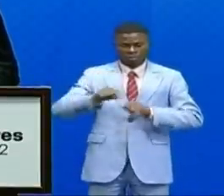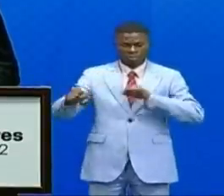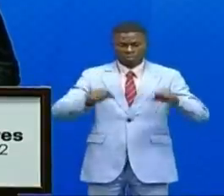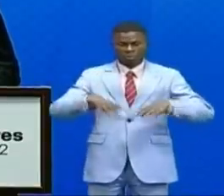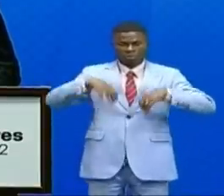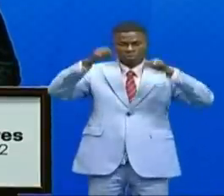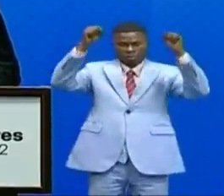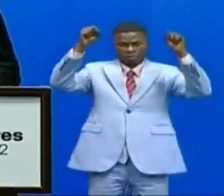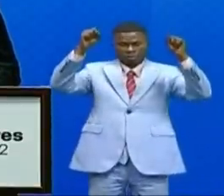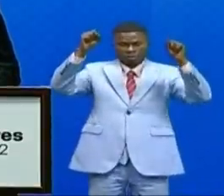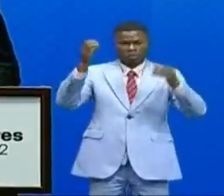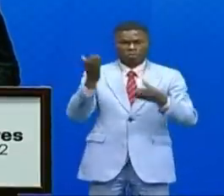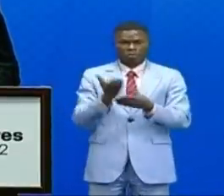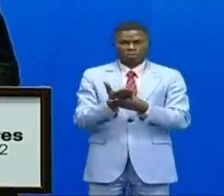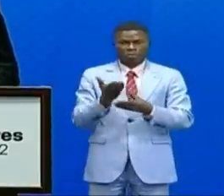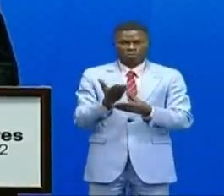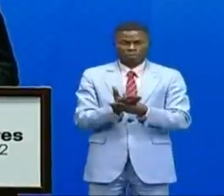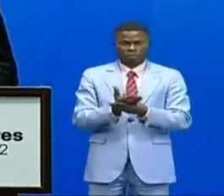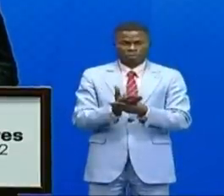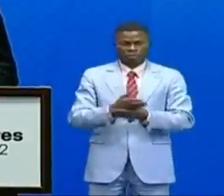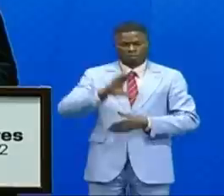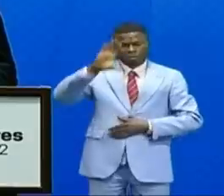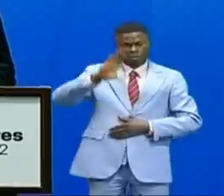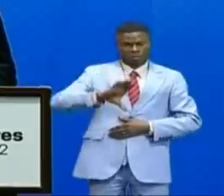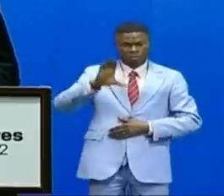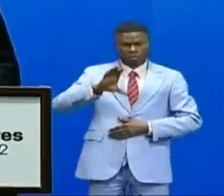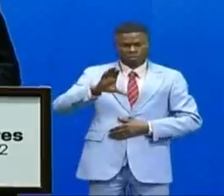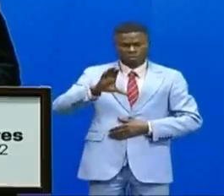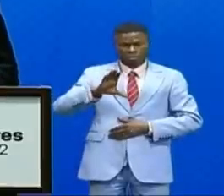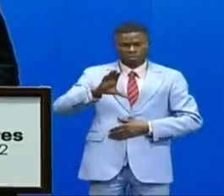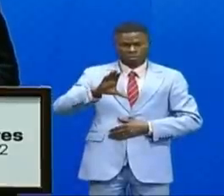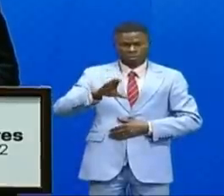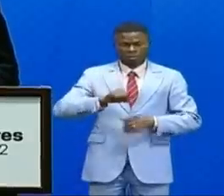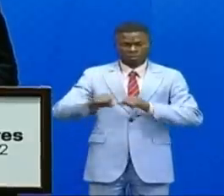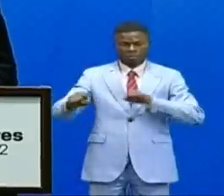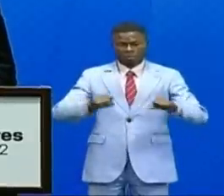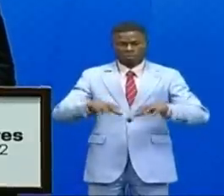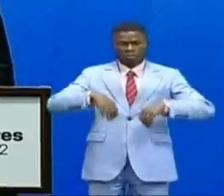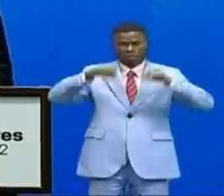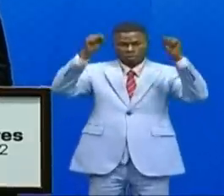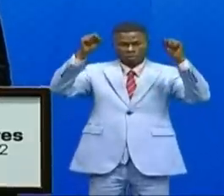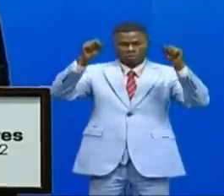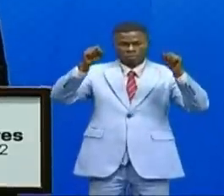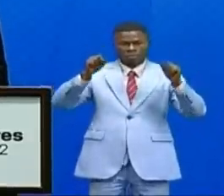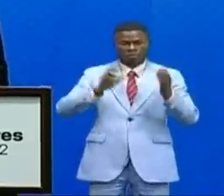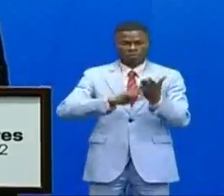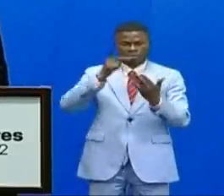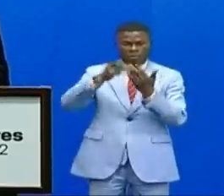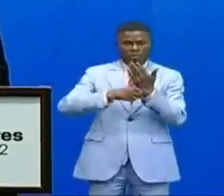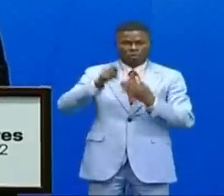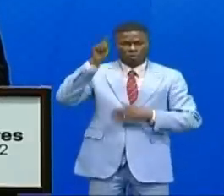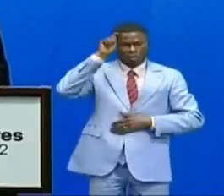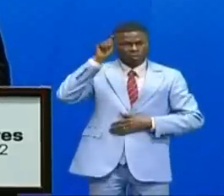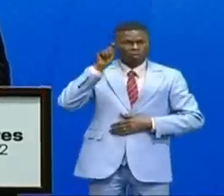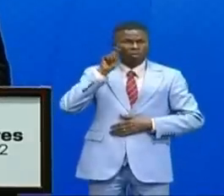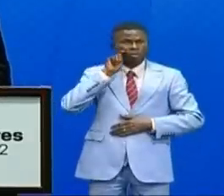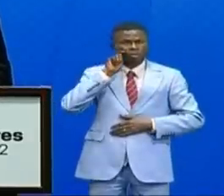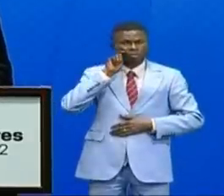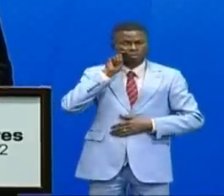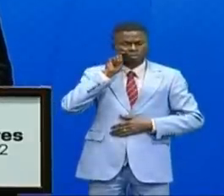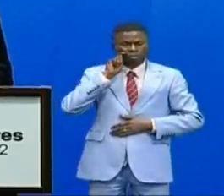et adoption des dossiers. 5. Enfin, examen et adoption du projet de texte.